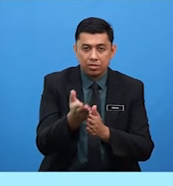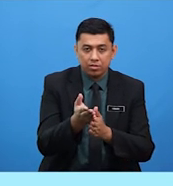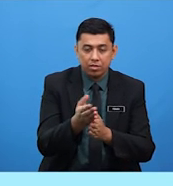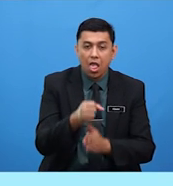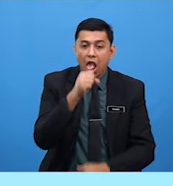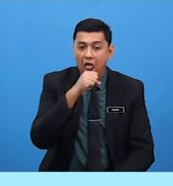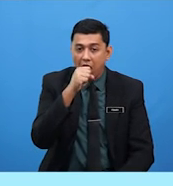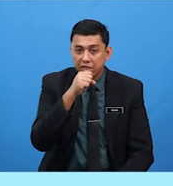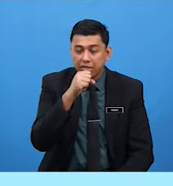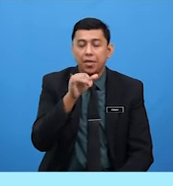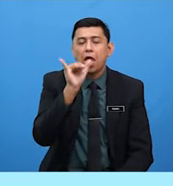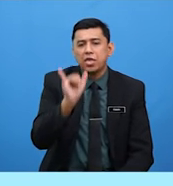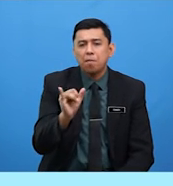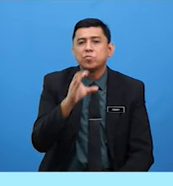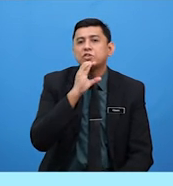Seterusnya, ais krim yang mencair.